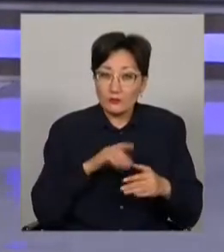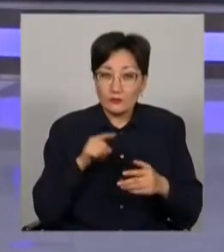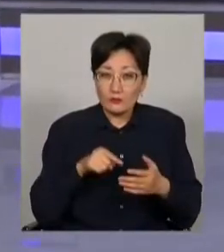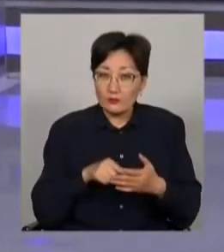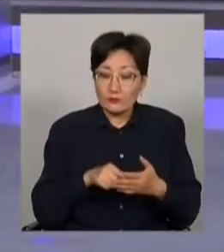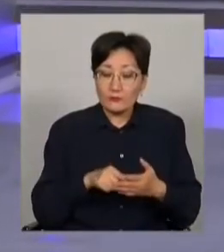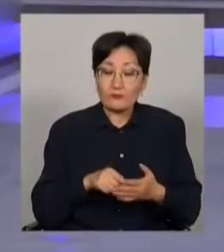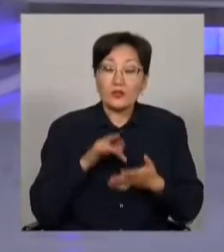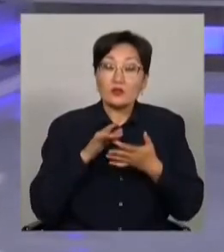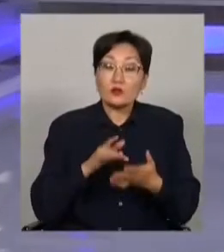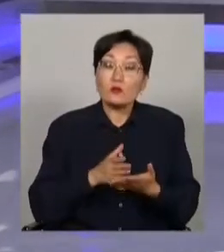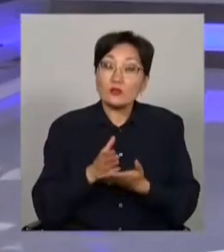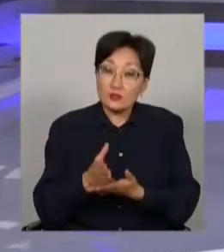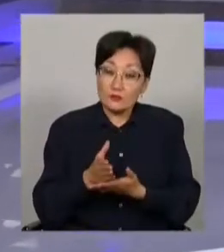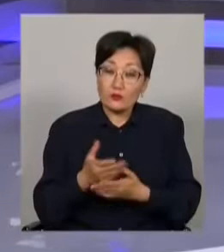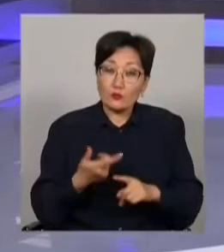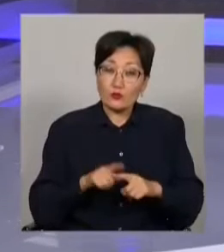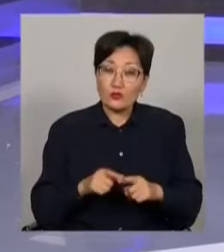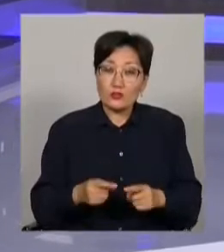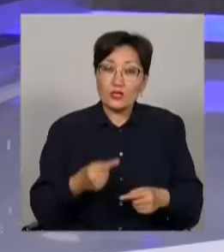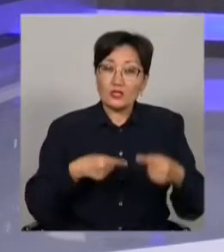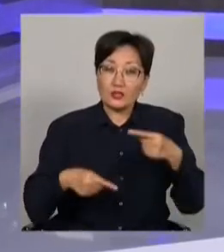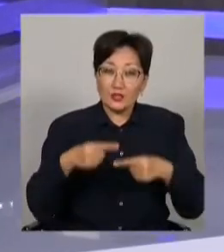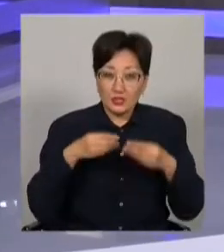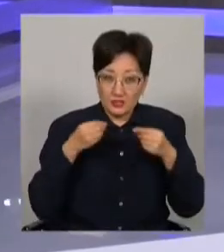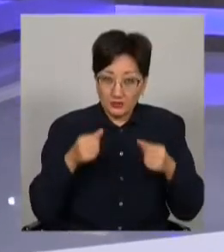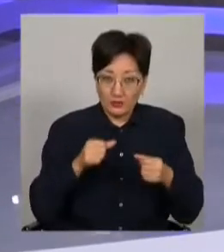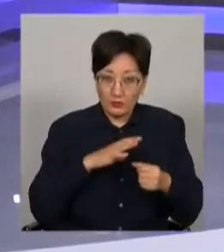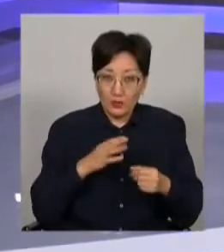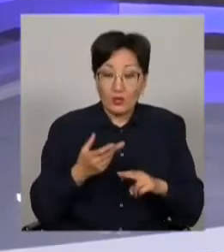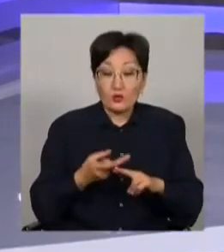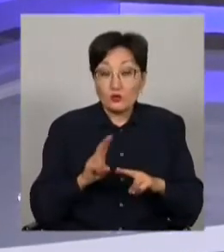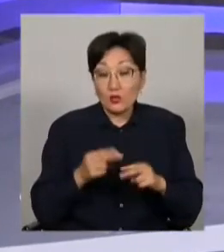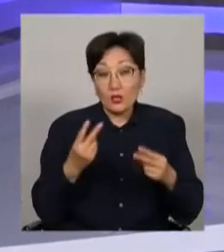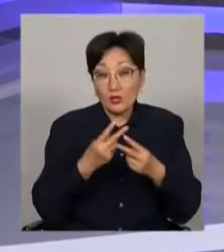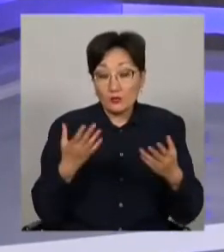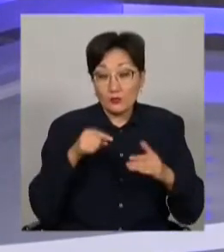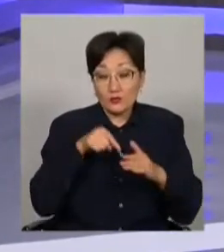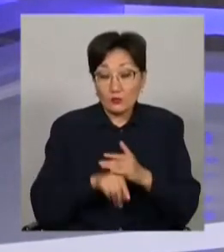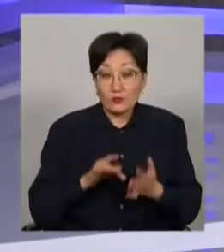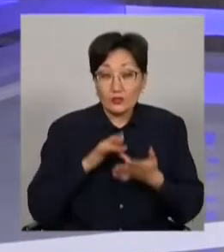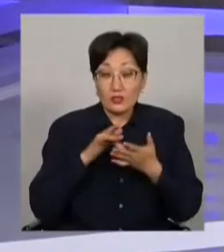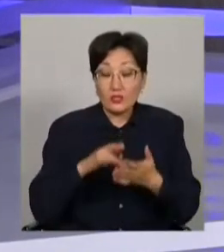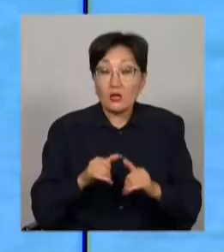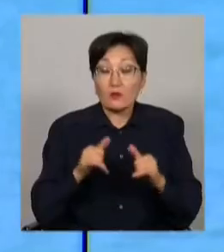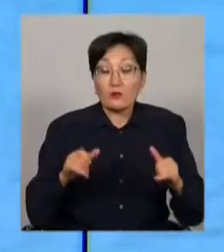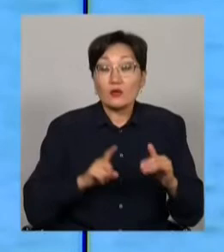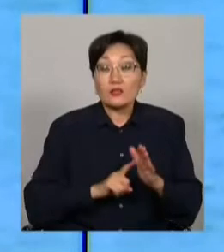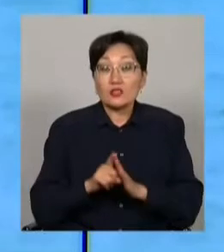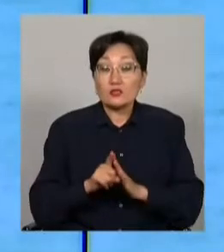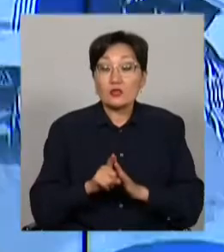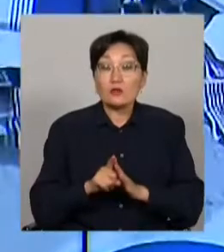пандемия туризм саласына өте қатты кері әсерін тигізді. Бірақ соған қарамастан ішкі туризм дамай бастады. Бұл, яғни